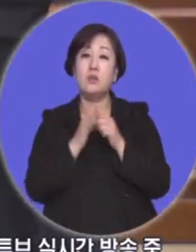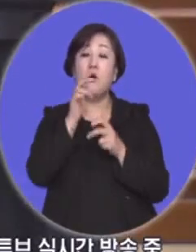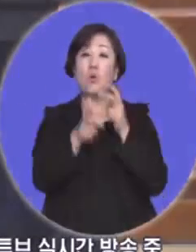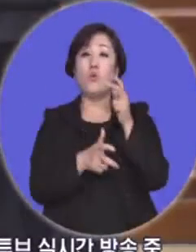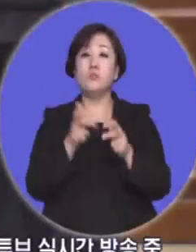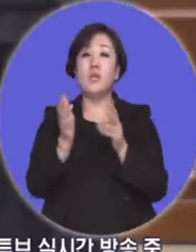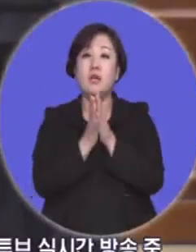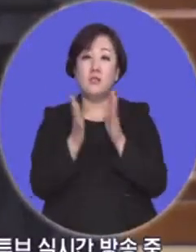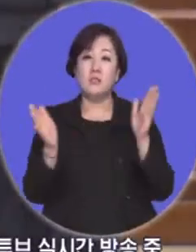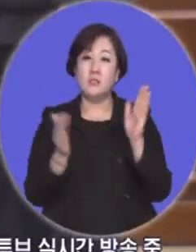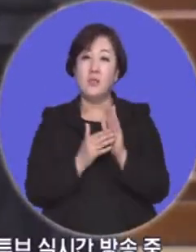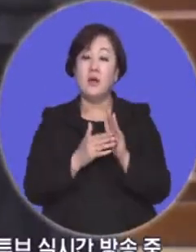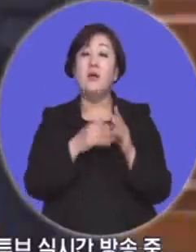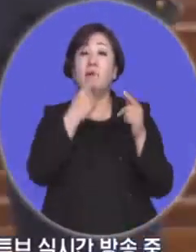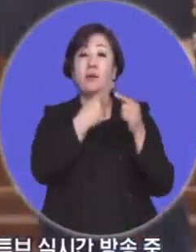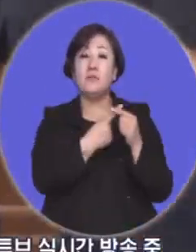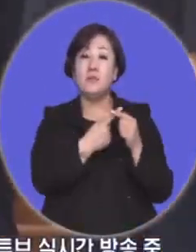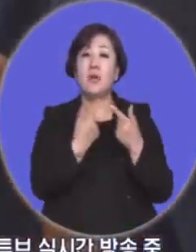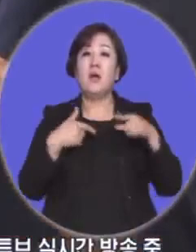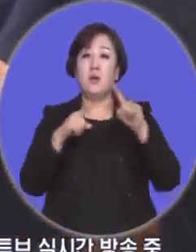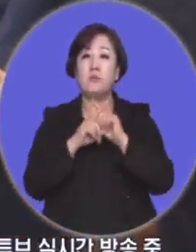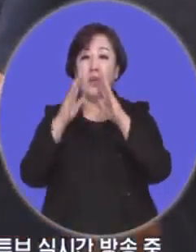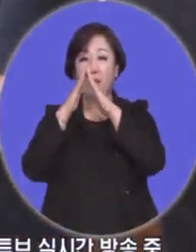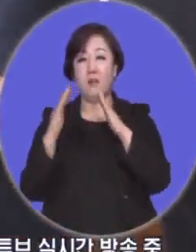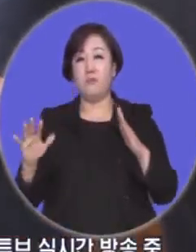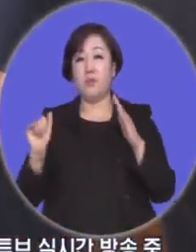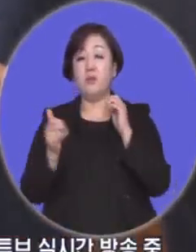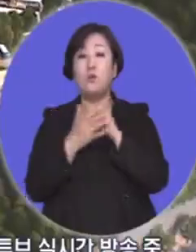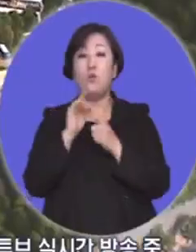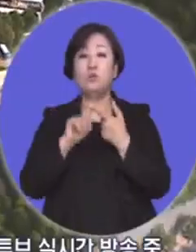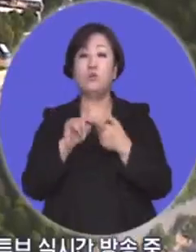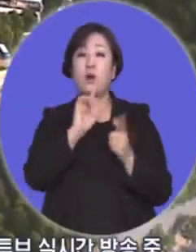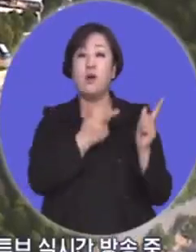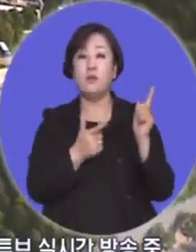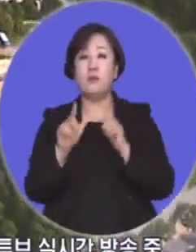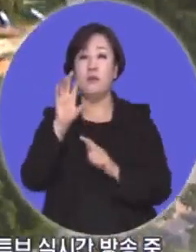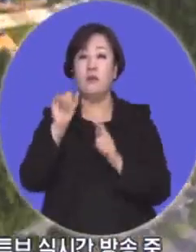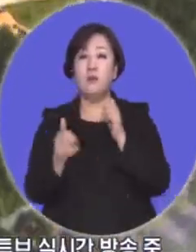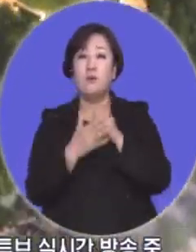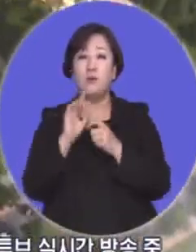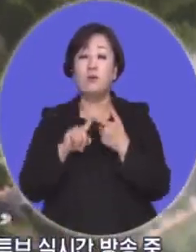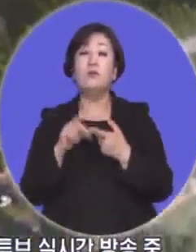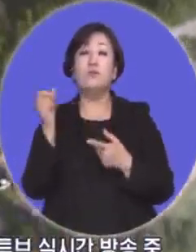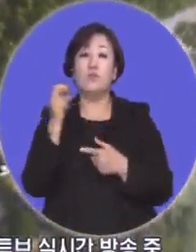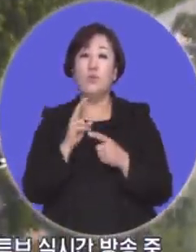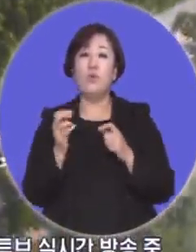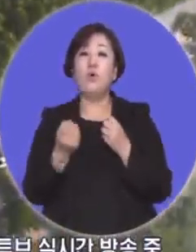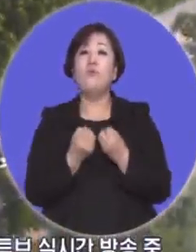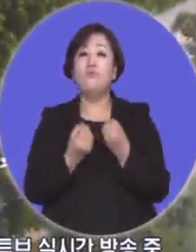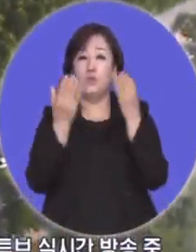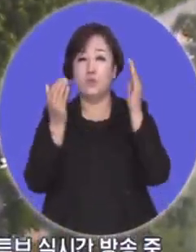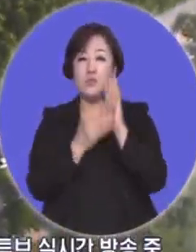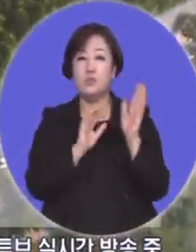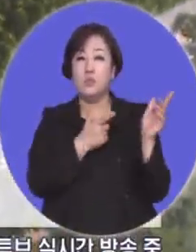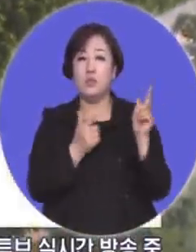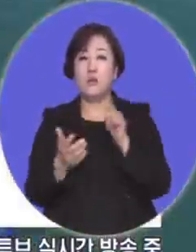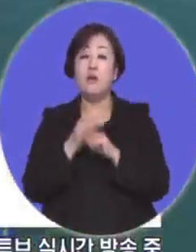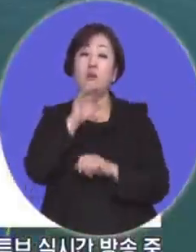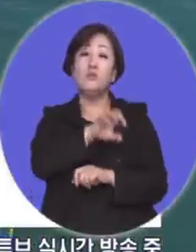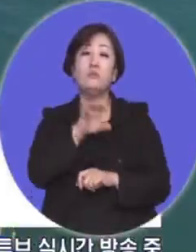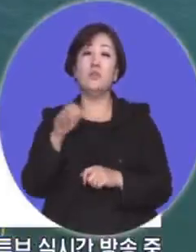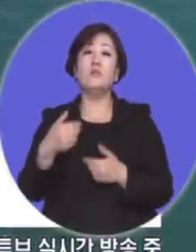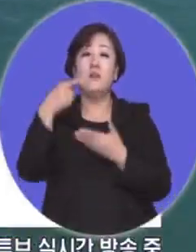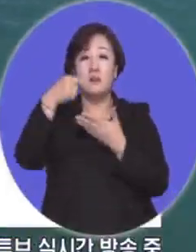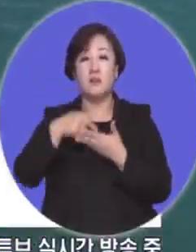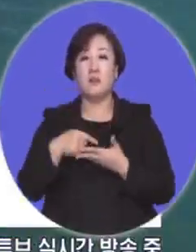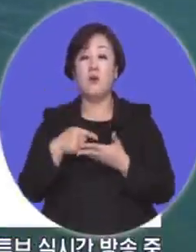공사를 들어가서 1차적으로 글램핑 시설이라든지 그다음에 분수라든지 여러 가지 네. 주민들이 이용할